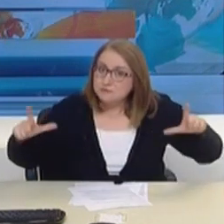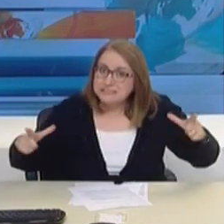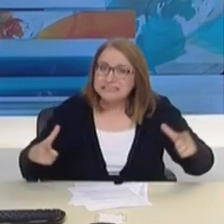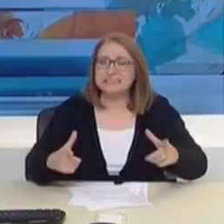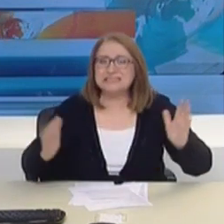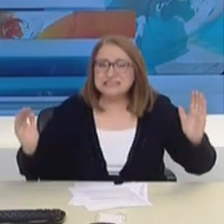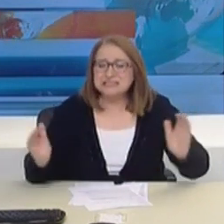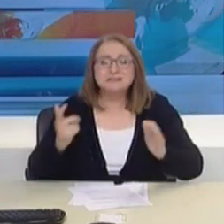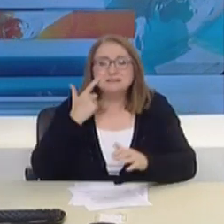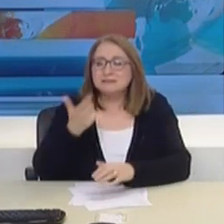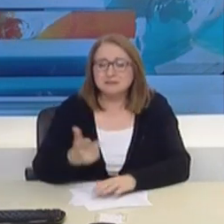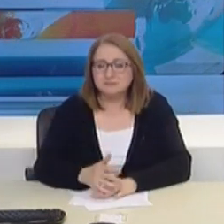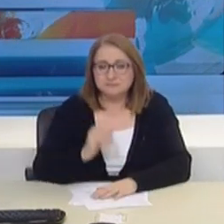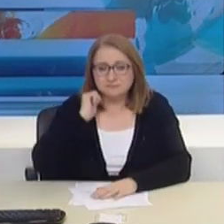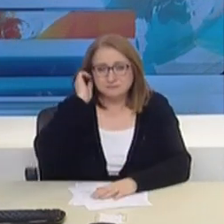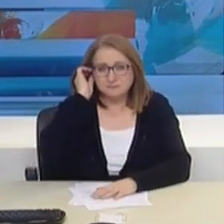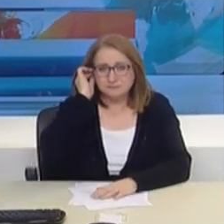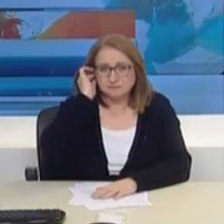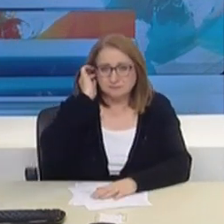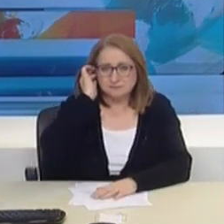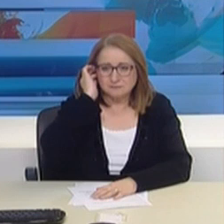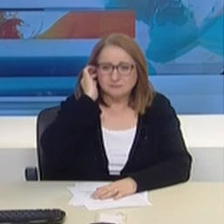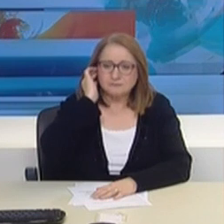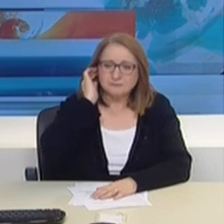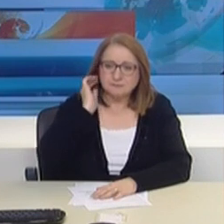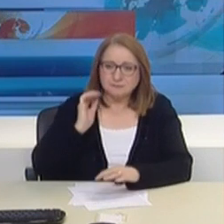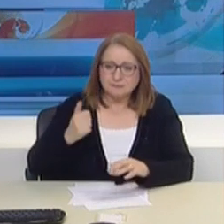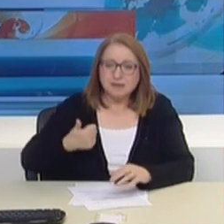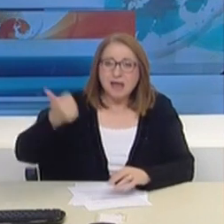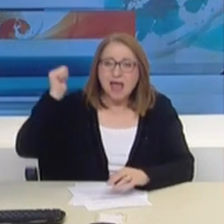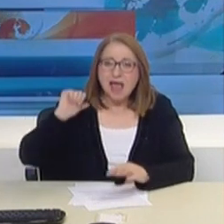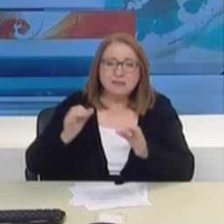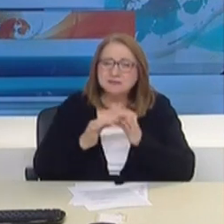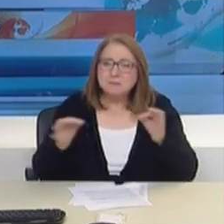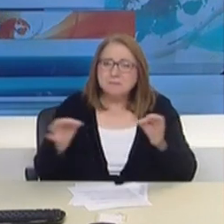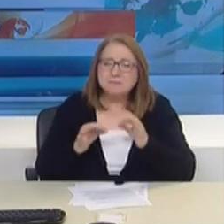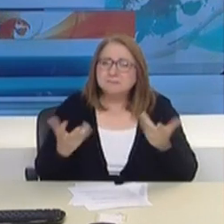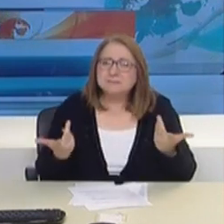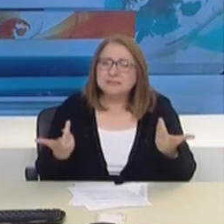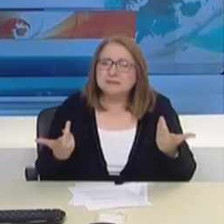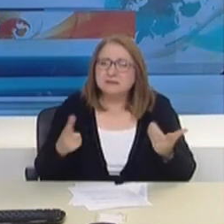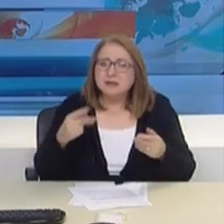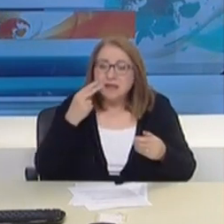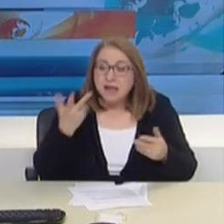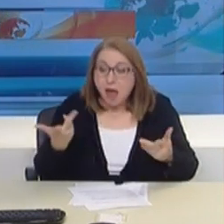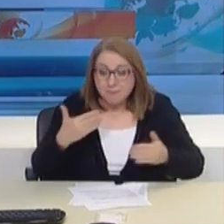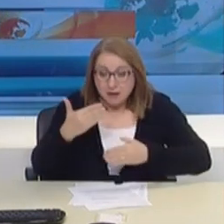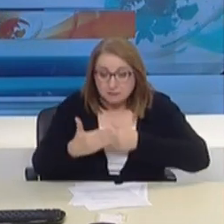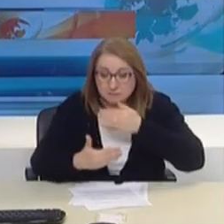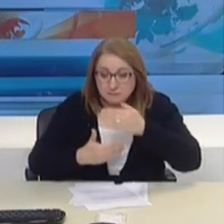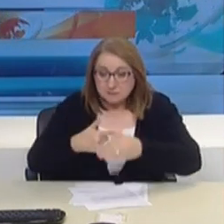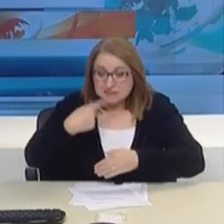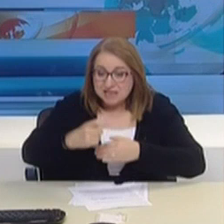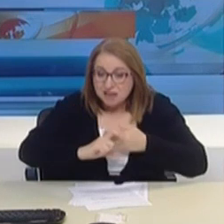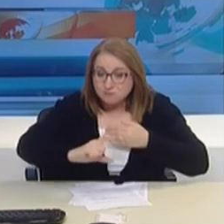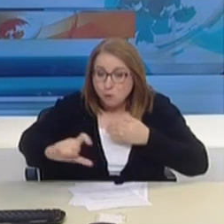Πραλιά, τα χθεσινά μέτρα είναι και τα τελευταία, ή υπάρχει σχεδιασμός για επιπλέον μέτρα εφόσον η επιδημία δεν δείξει σημάδια ελέγχου τις επόμενες